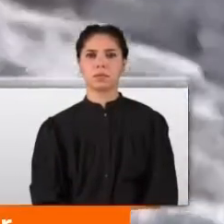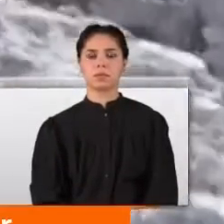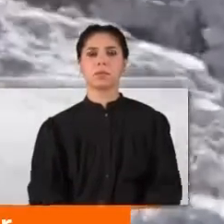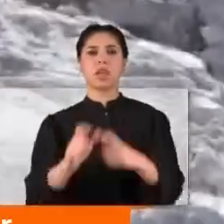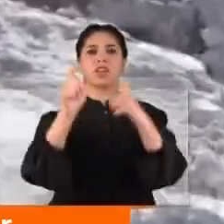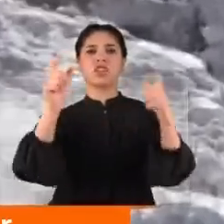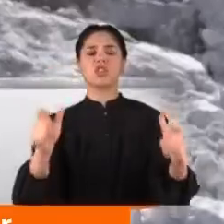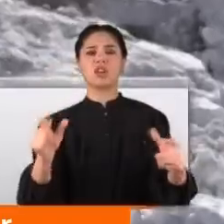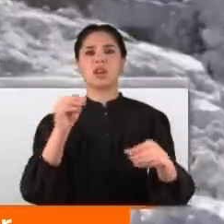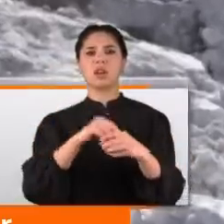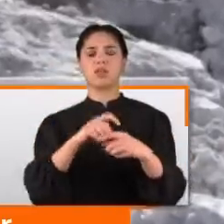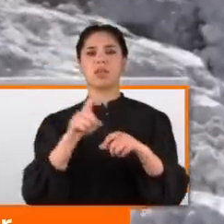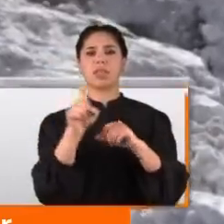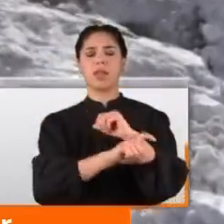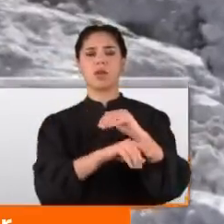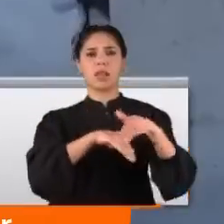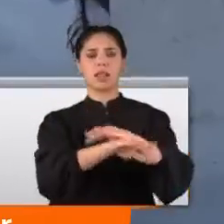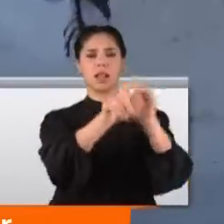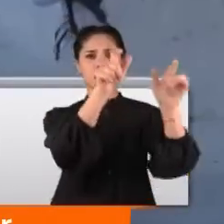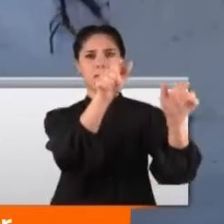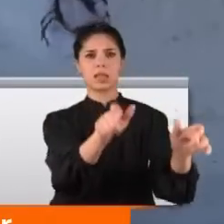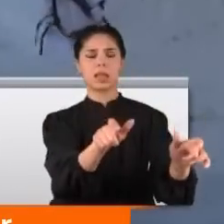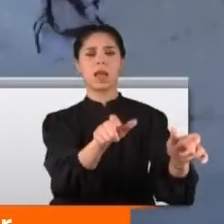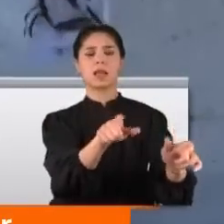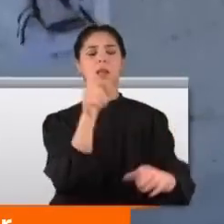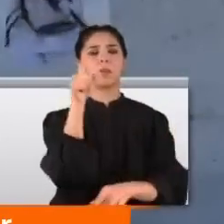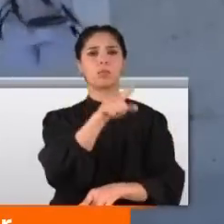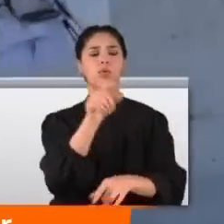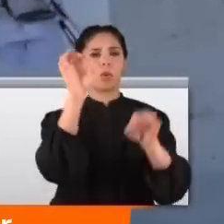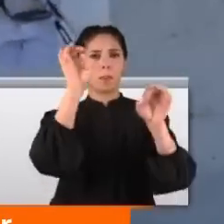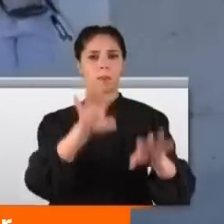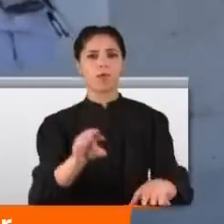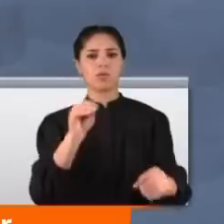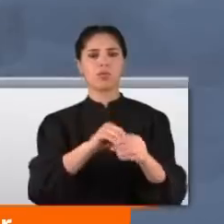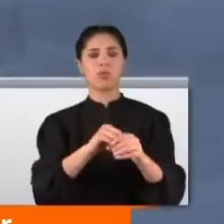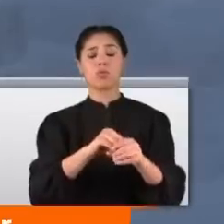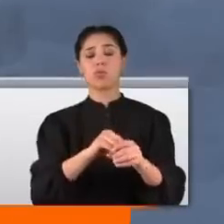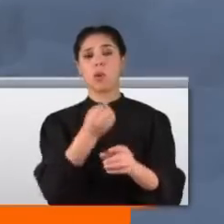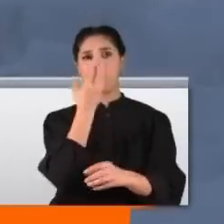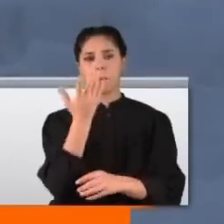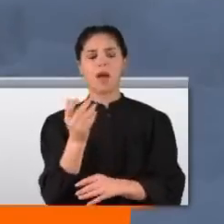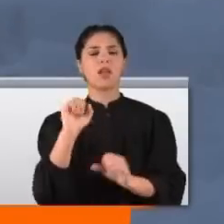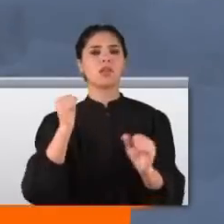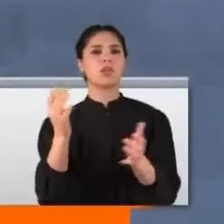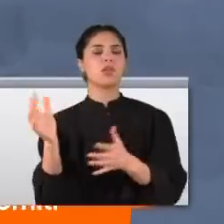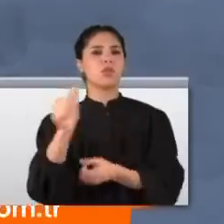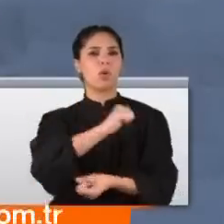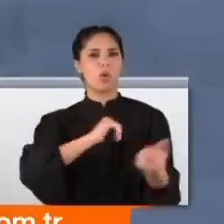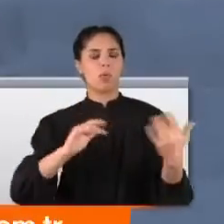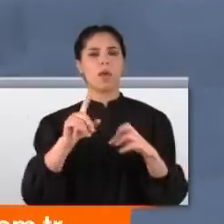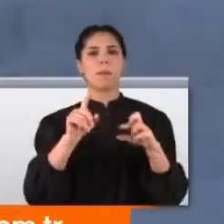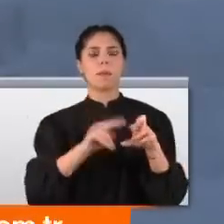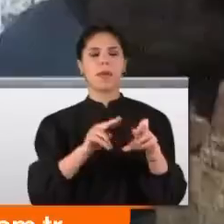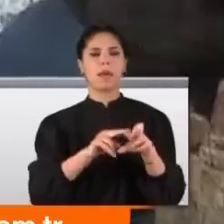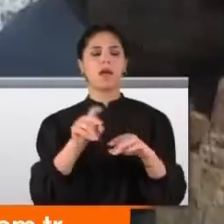Şırnak'ta teröristlerin yuvalandığı belirlenen Bestler Dereler bölgesinde başlatılan sonbahar-kış operasyonunda PKK'lı grupla sıcak